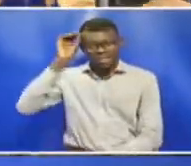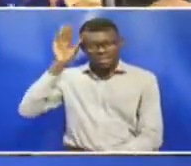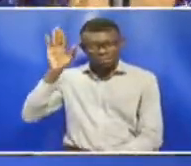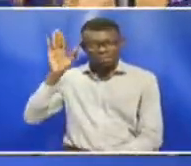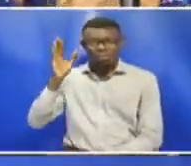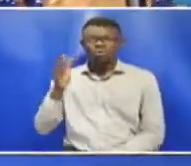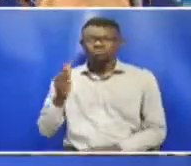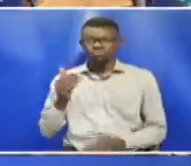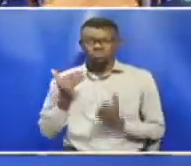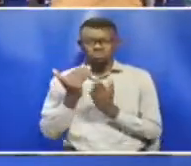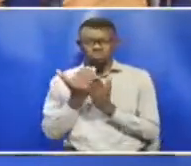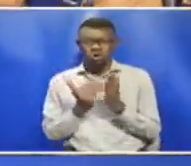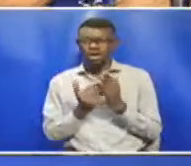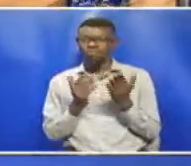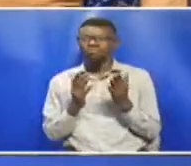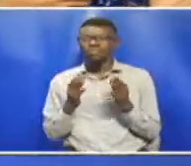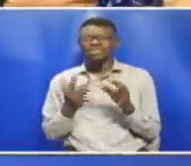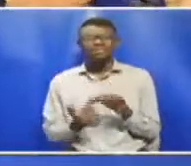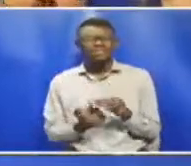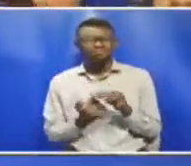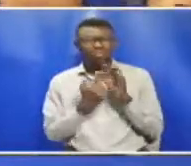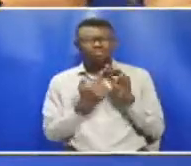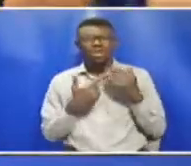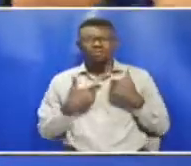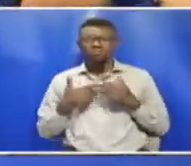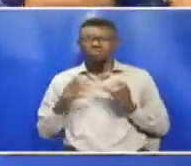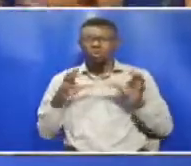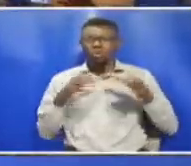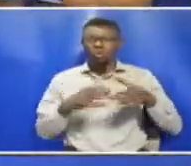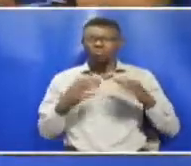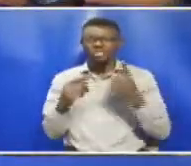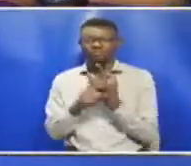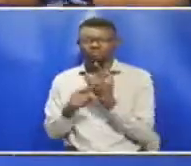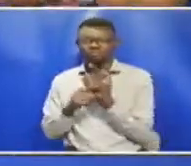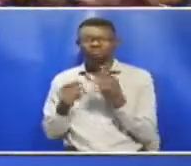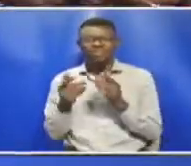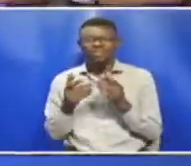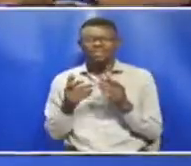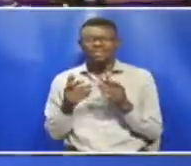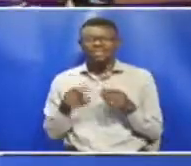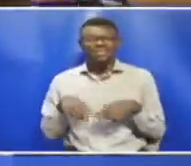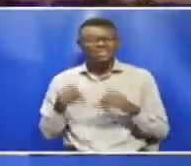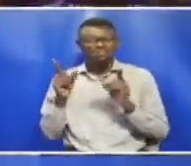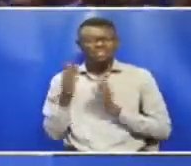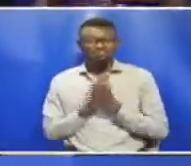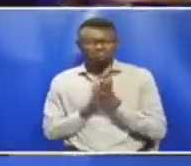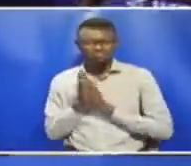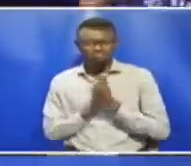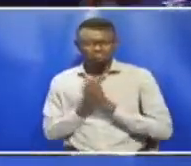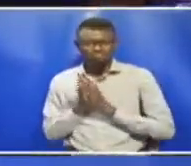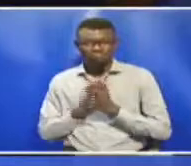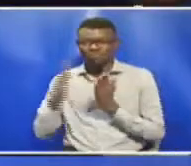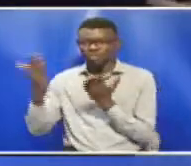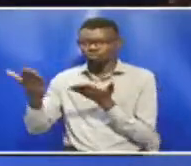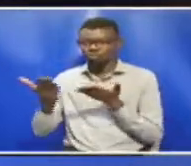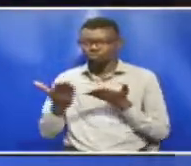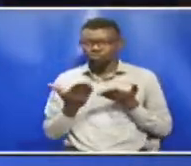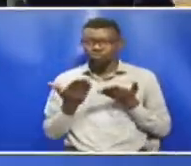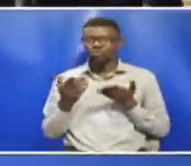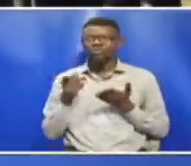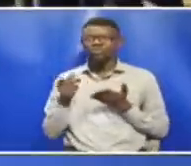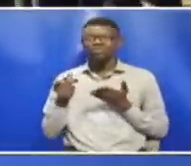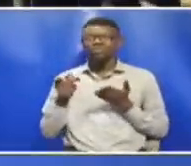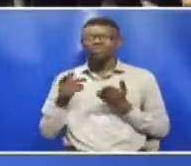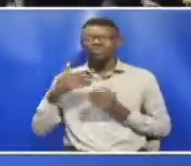shughuli maalum. Kulikuwa na watu wa sampuli zote wakiwa na hamu ya kumpokea baba askofu mkuu mpya wa jimbo kuu la